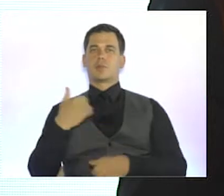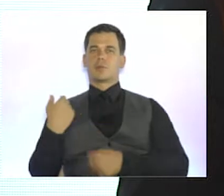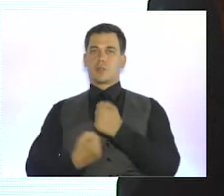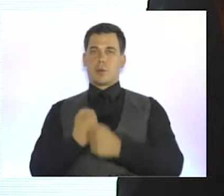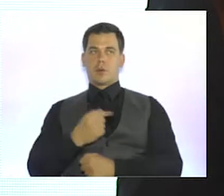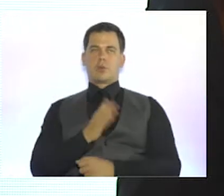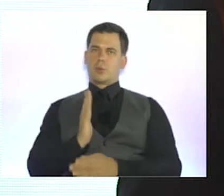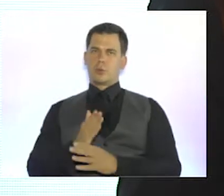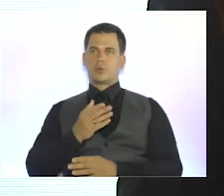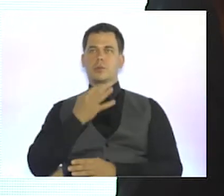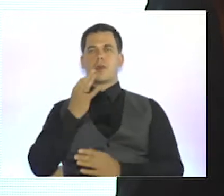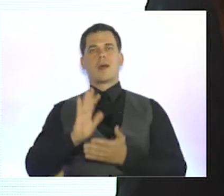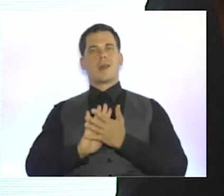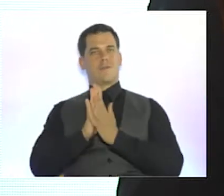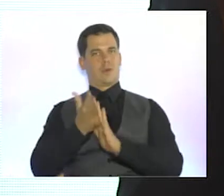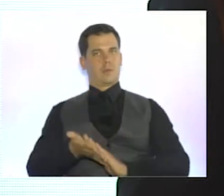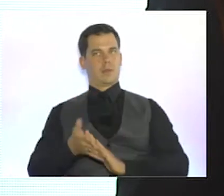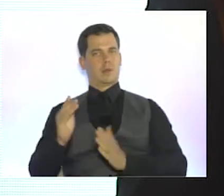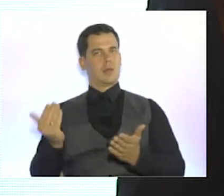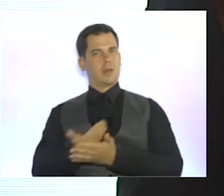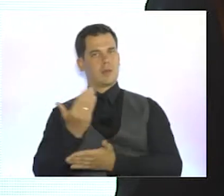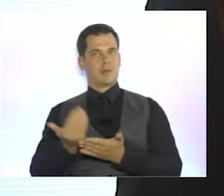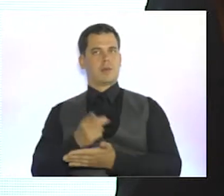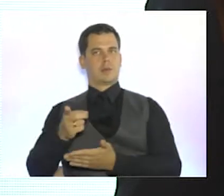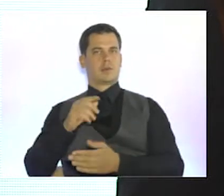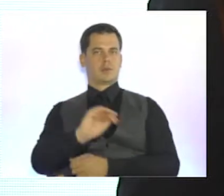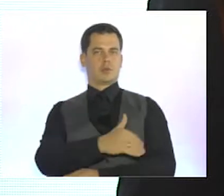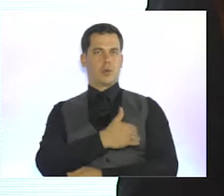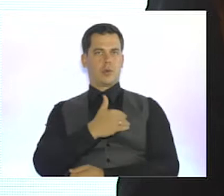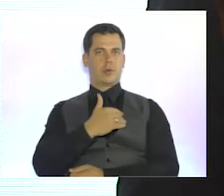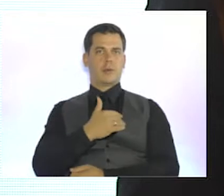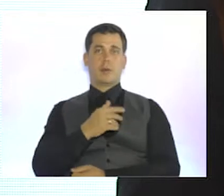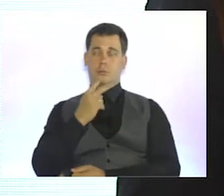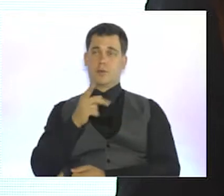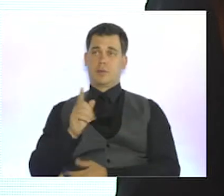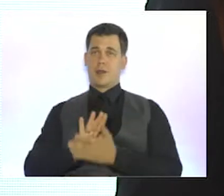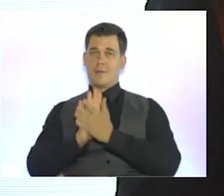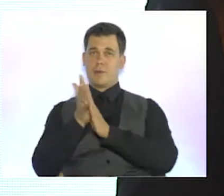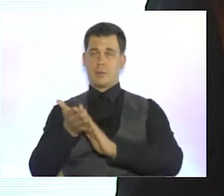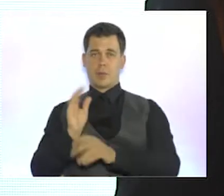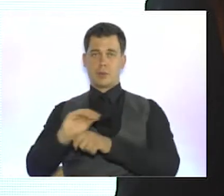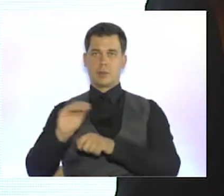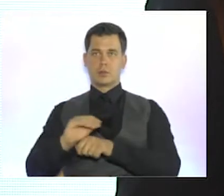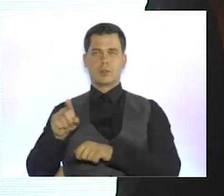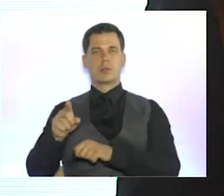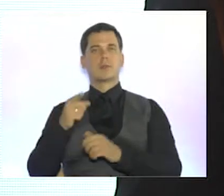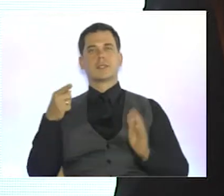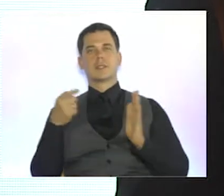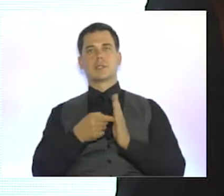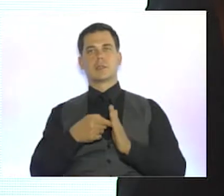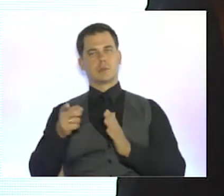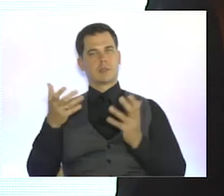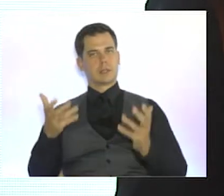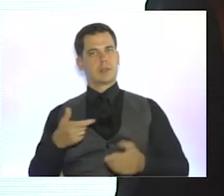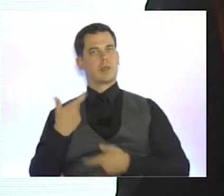zmierzają do pewnych reform i innowacji w tego typu szkolnictwie, one jak gdyby zmierzają do tego, żeby właśnie